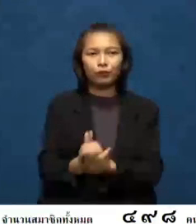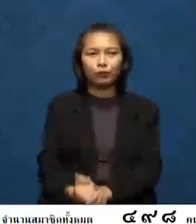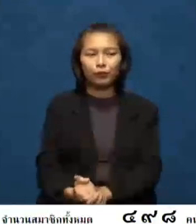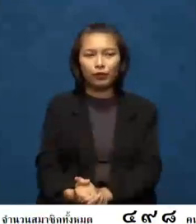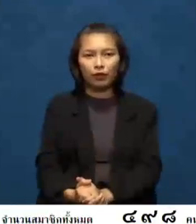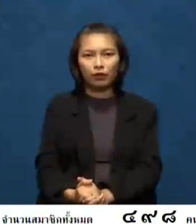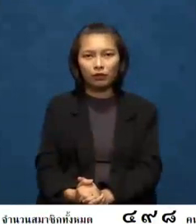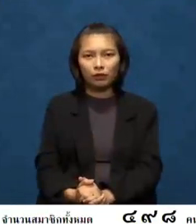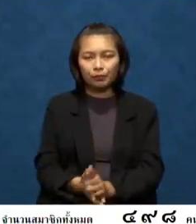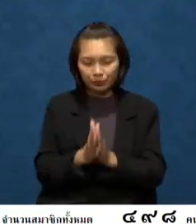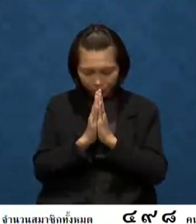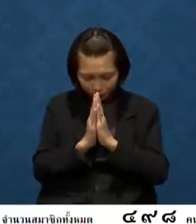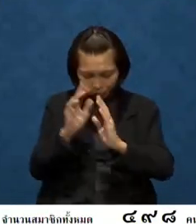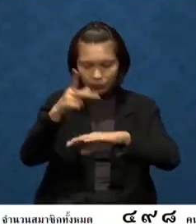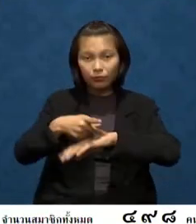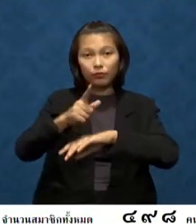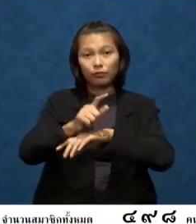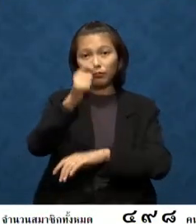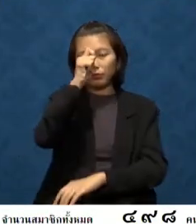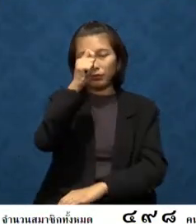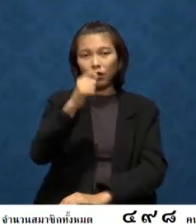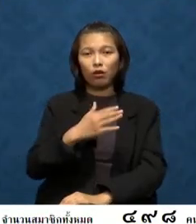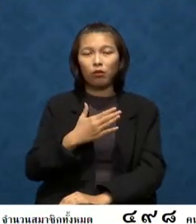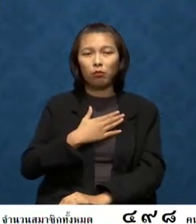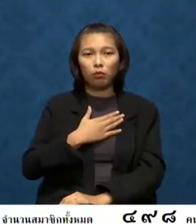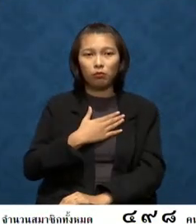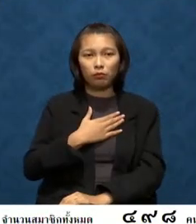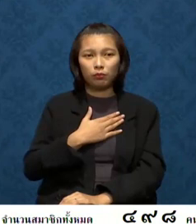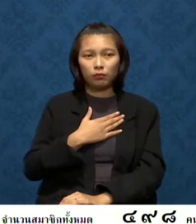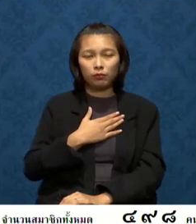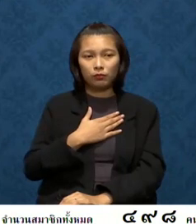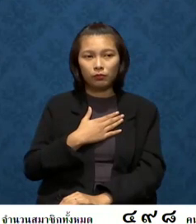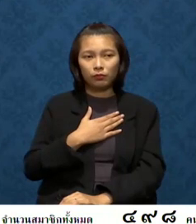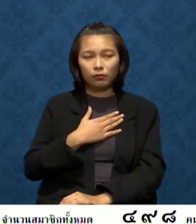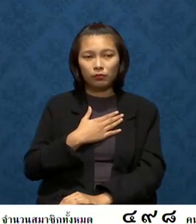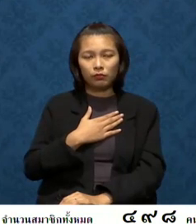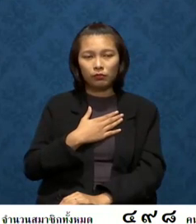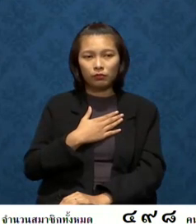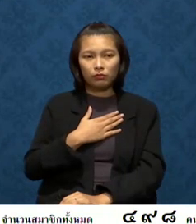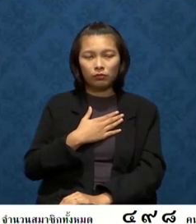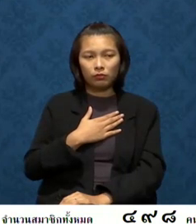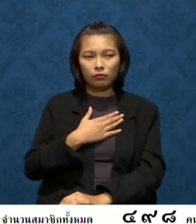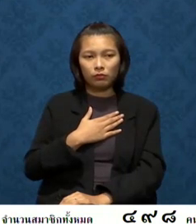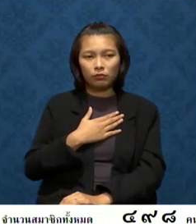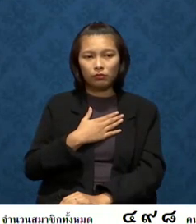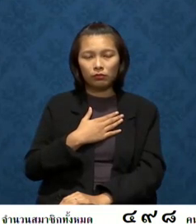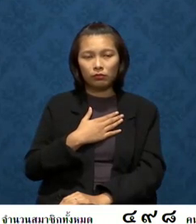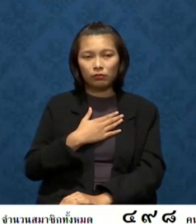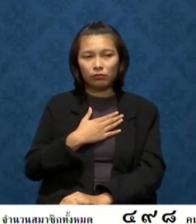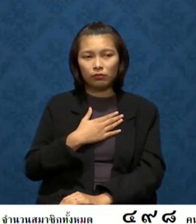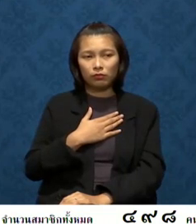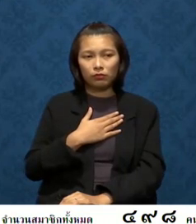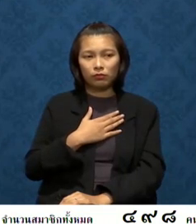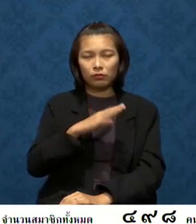านประธานที่เคารพผมอาจารย์วรวิทย์บารูจากเขต